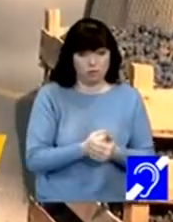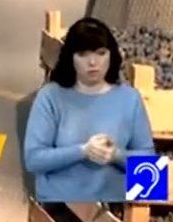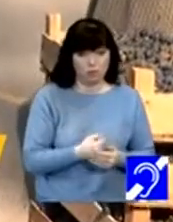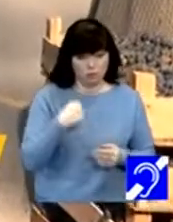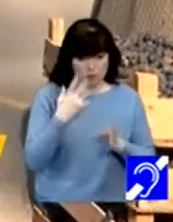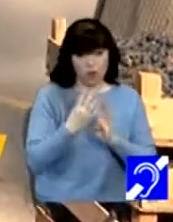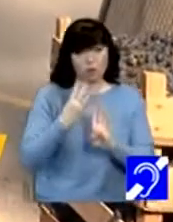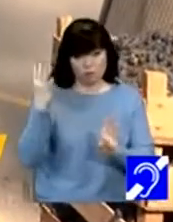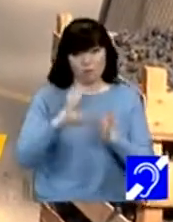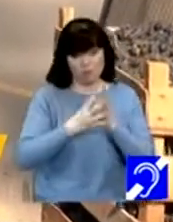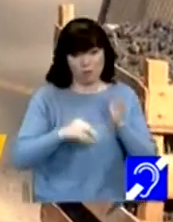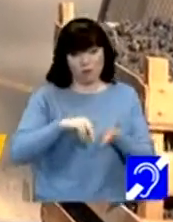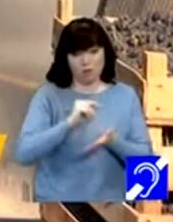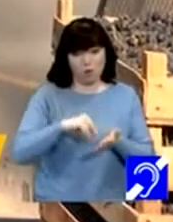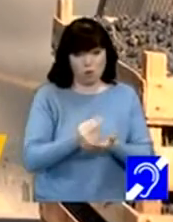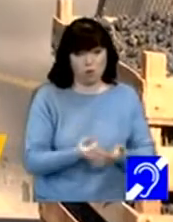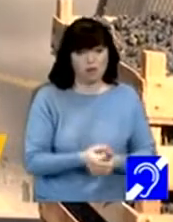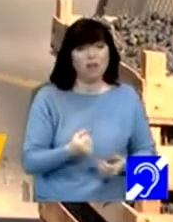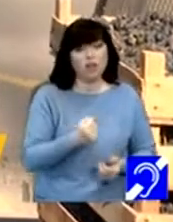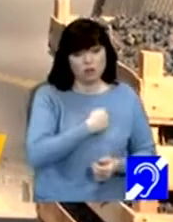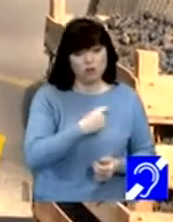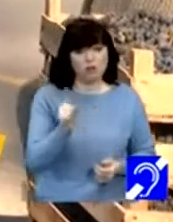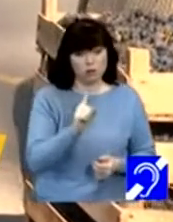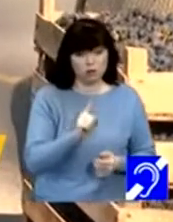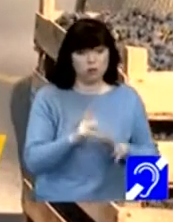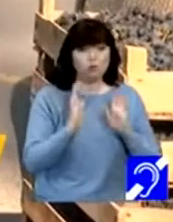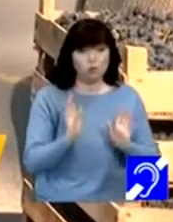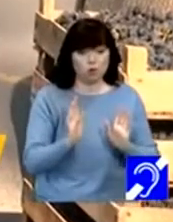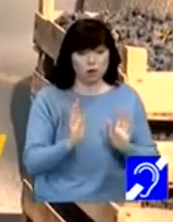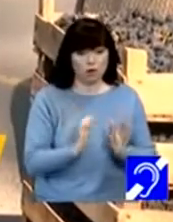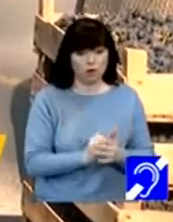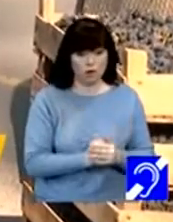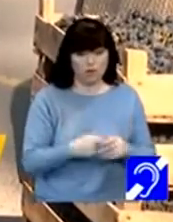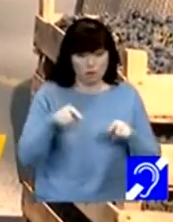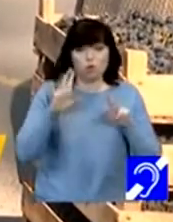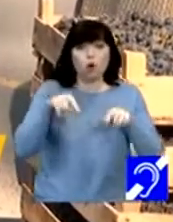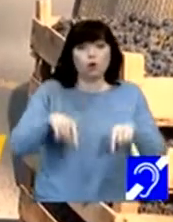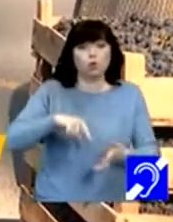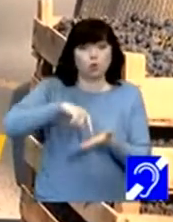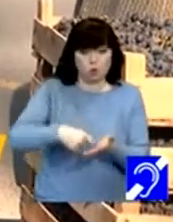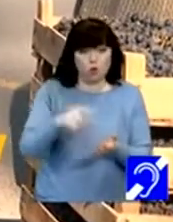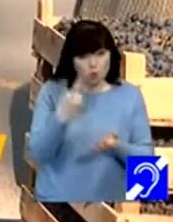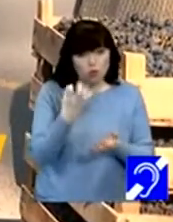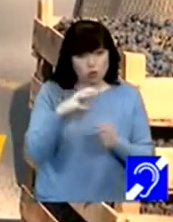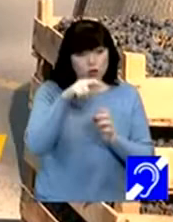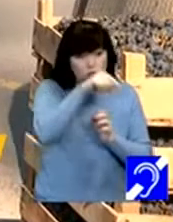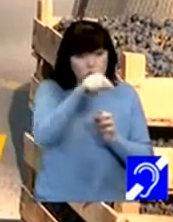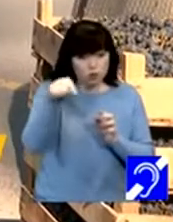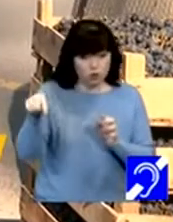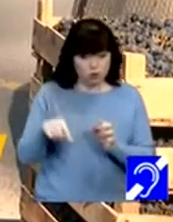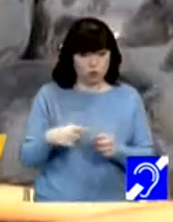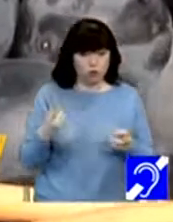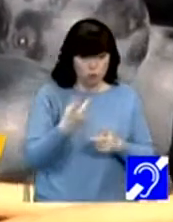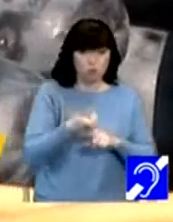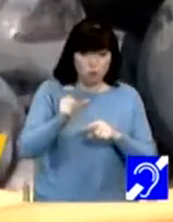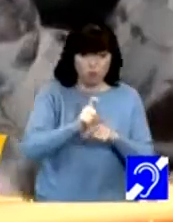Avem rândul la struguri. Păcat că se organizează numai în locul acesta și nu e o implicare mai